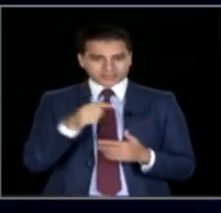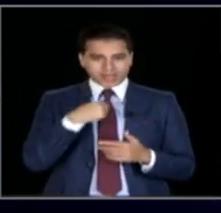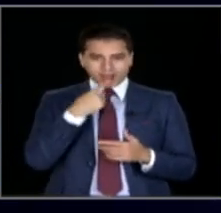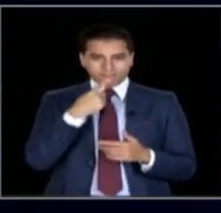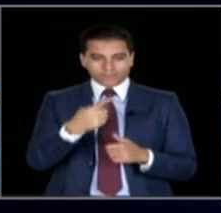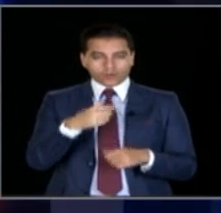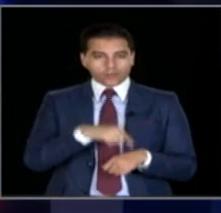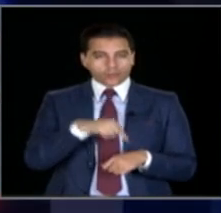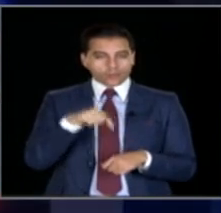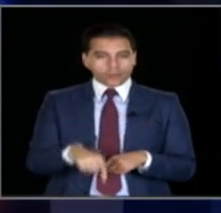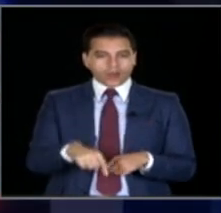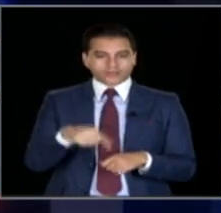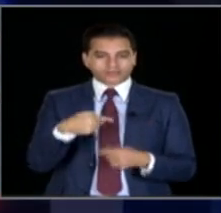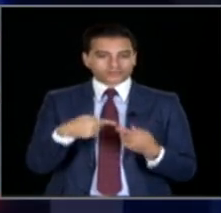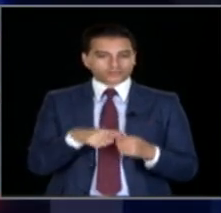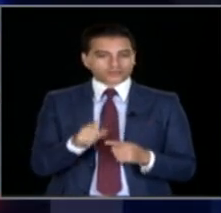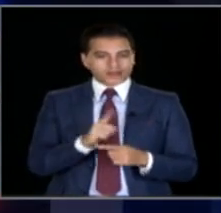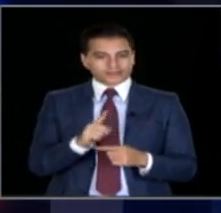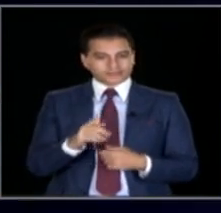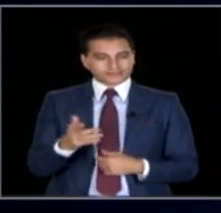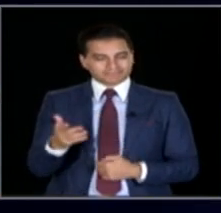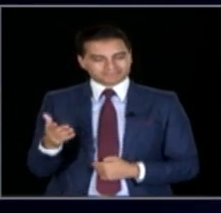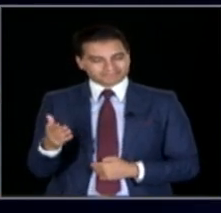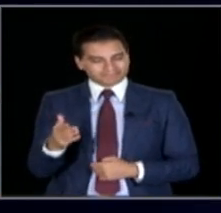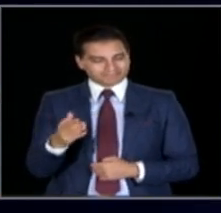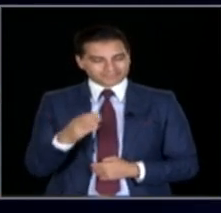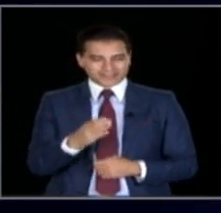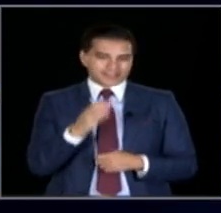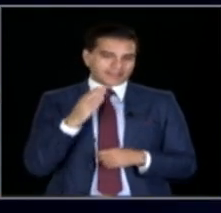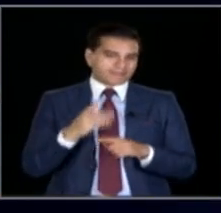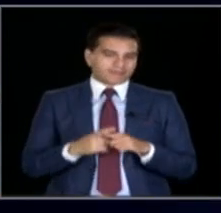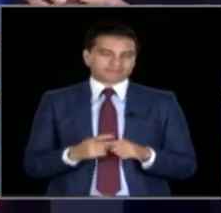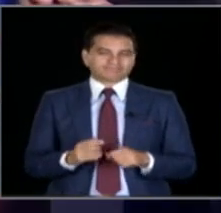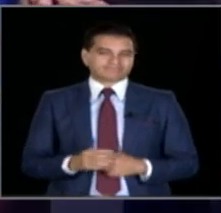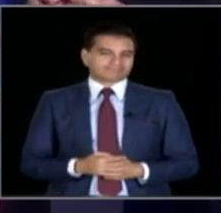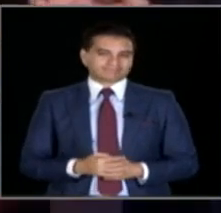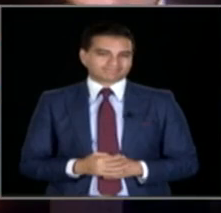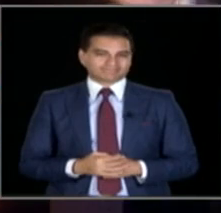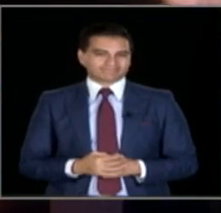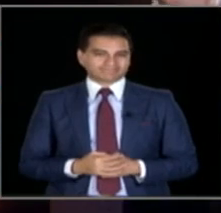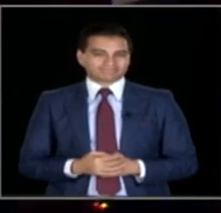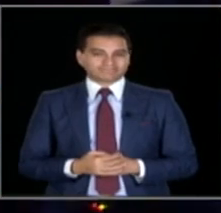نفس العصر. طعيمة طبعا إجابة خاطئة.